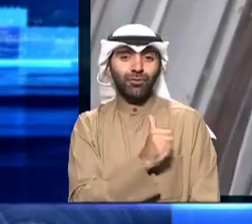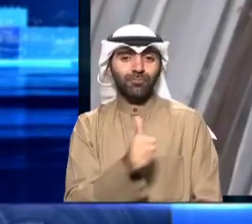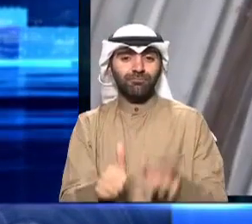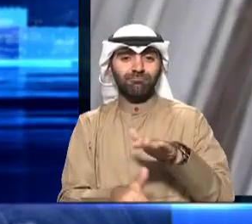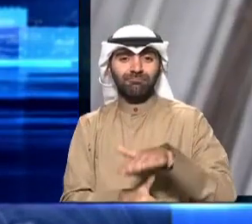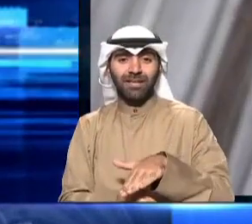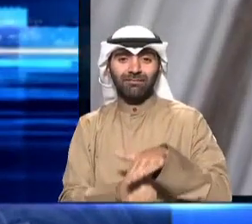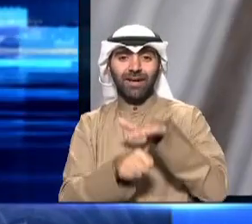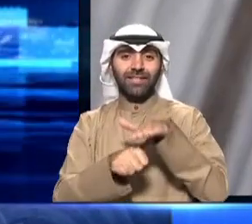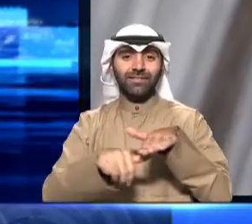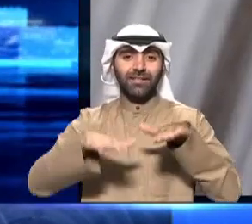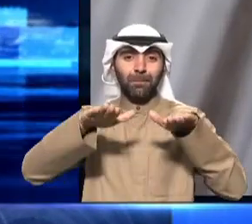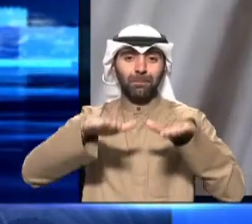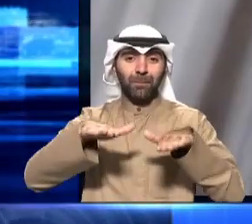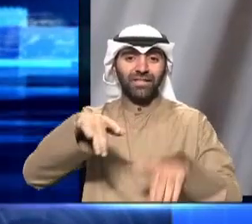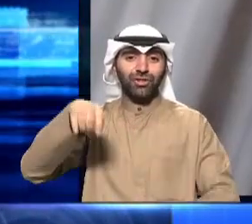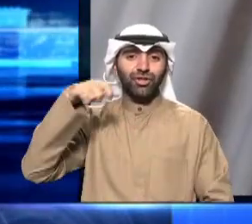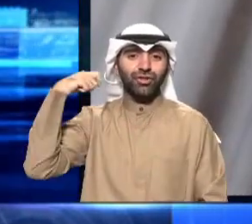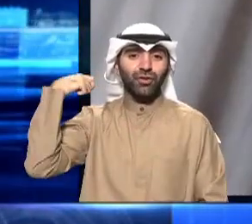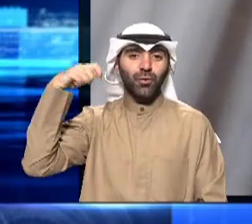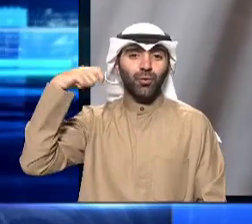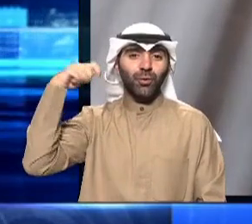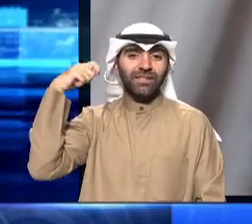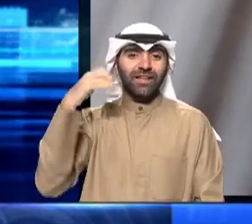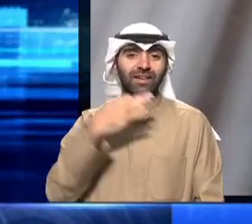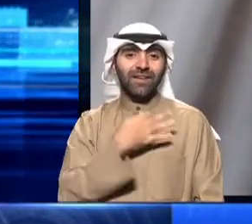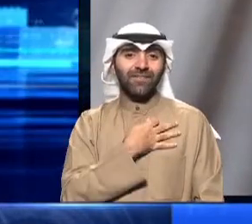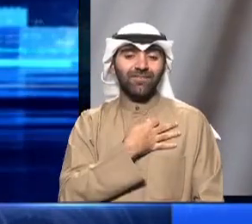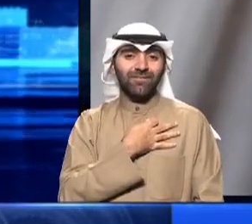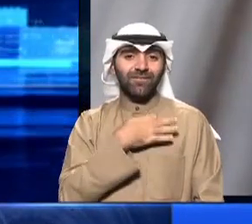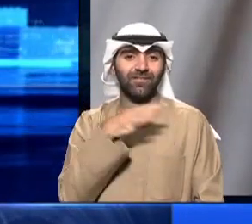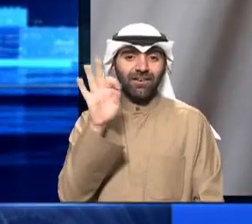أما بالنسبة بالحديث عن اللقاح طبعا،